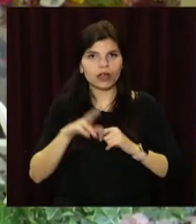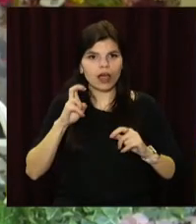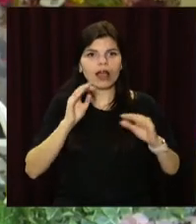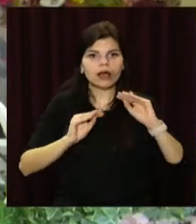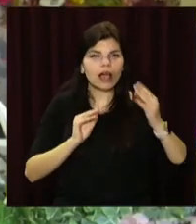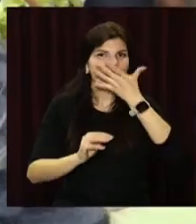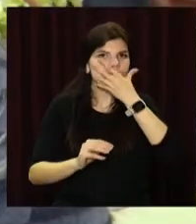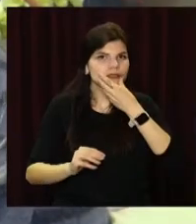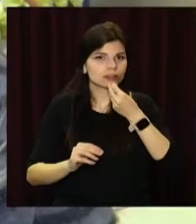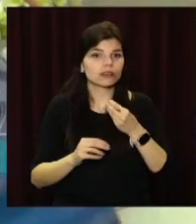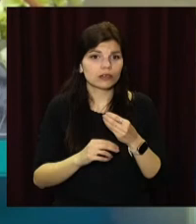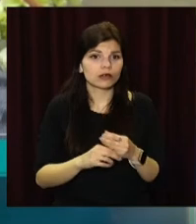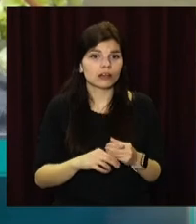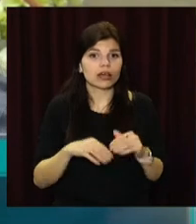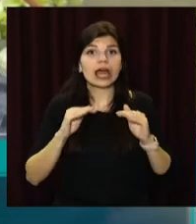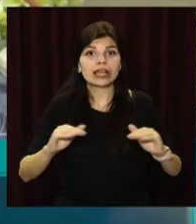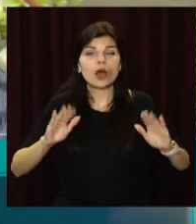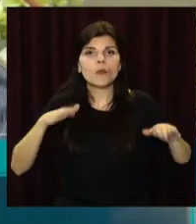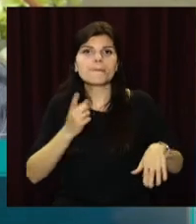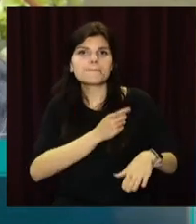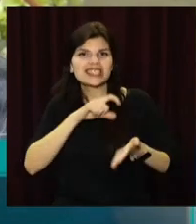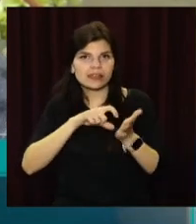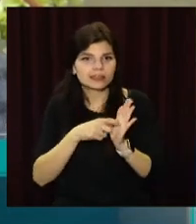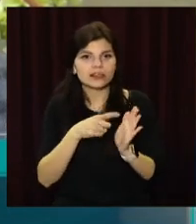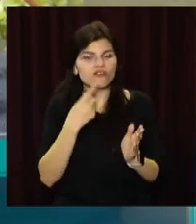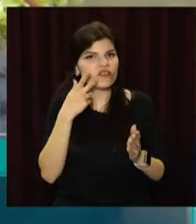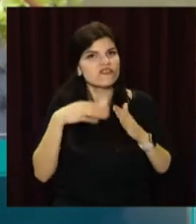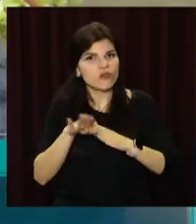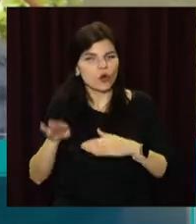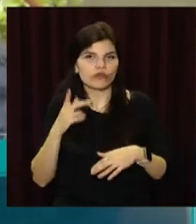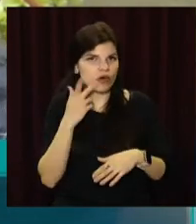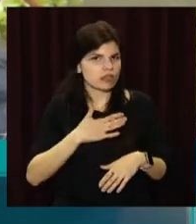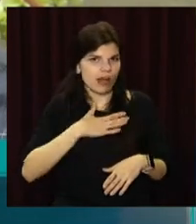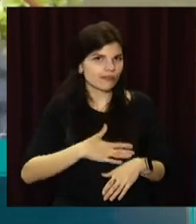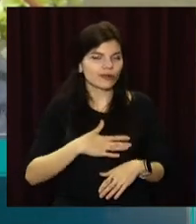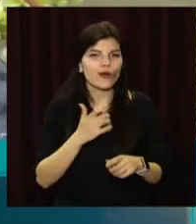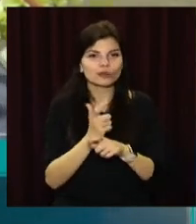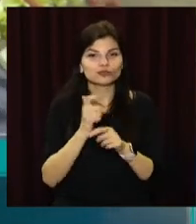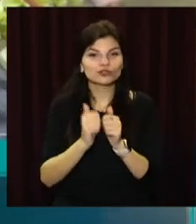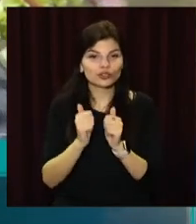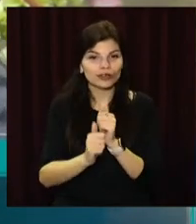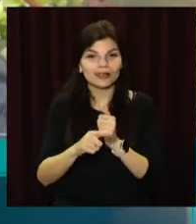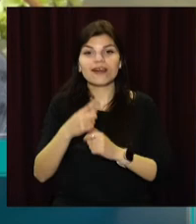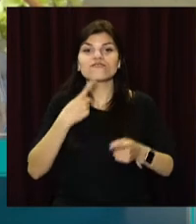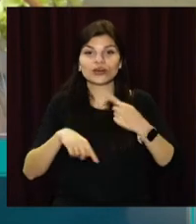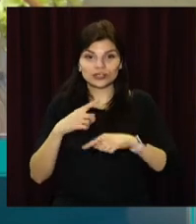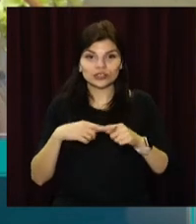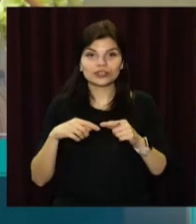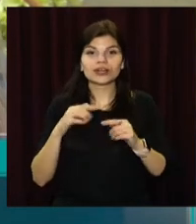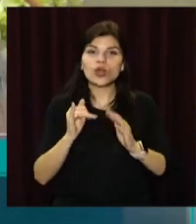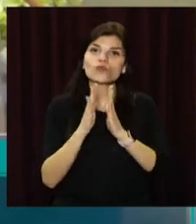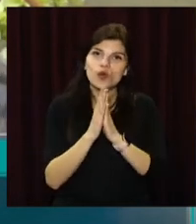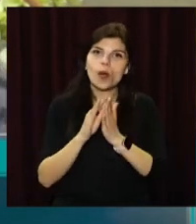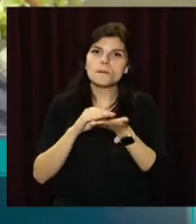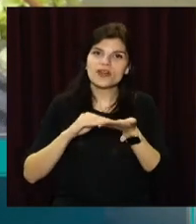набирає обертів. Діти після майстер-класу виходять завжди довольні. І дуже часто вони повертаються і просять